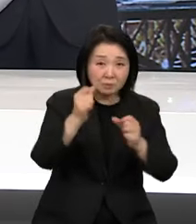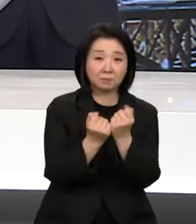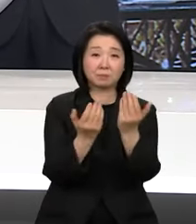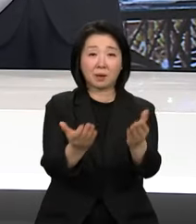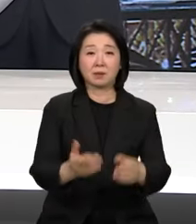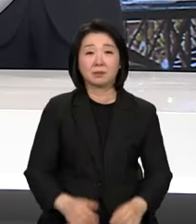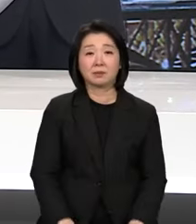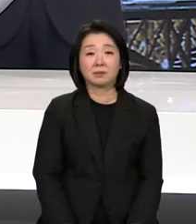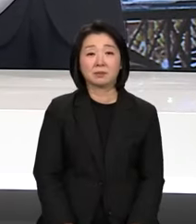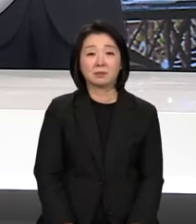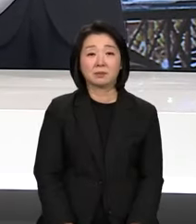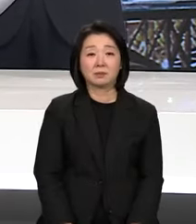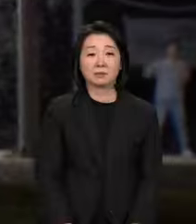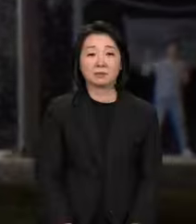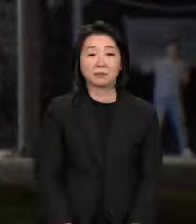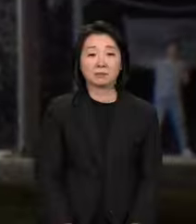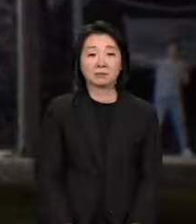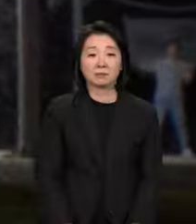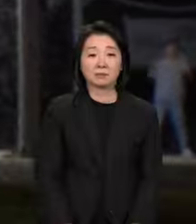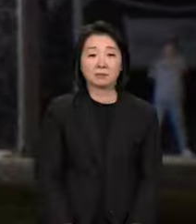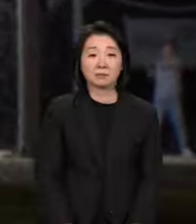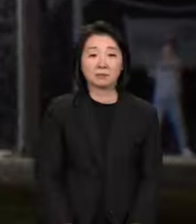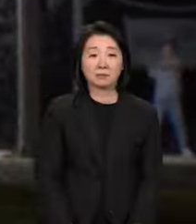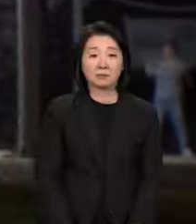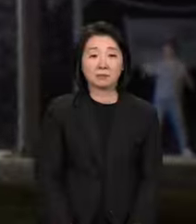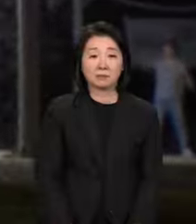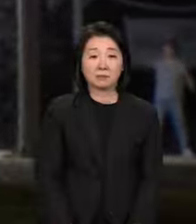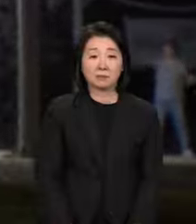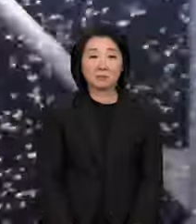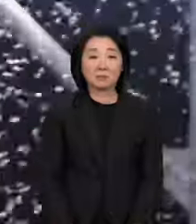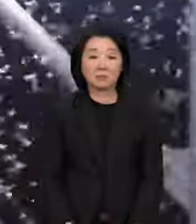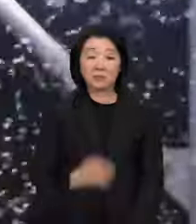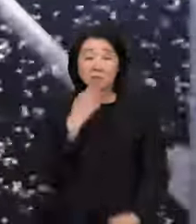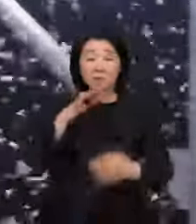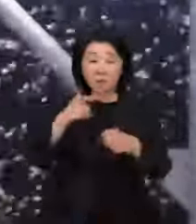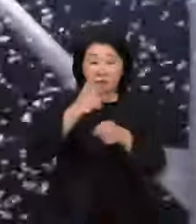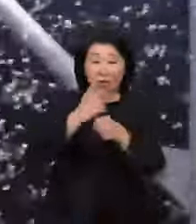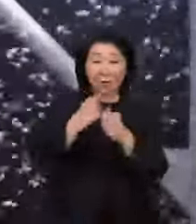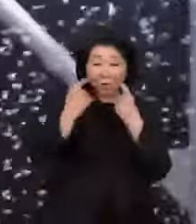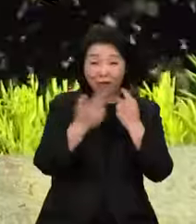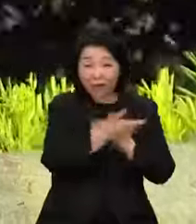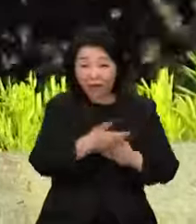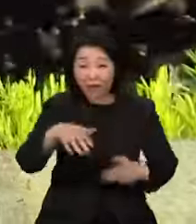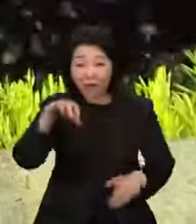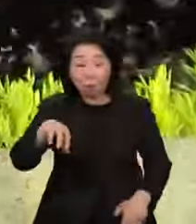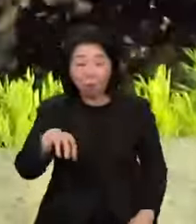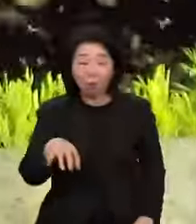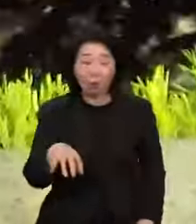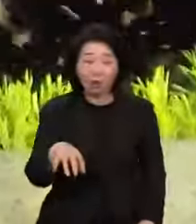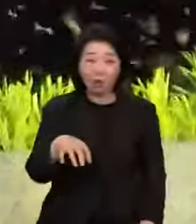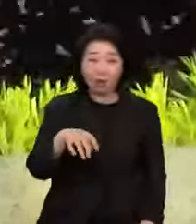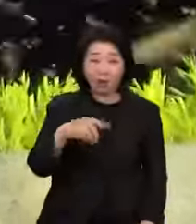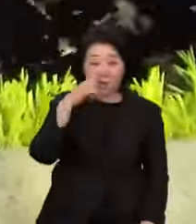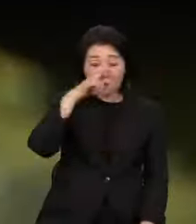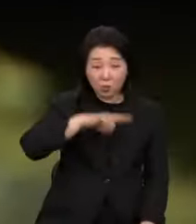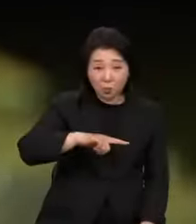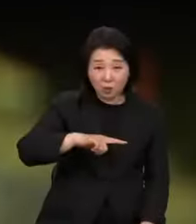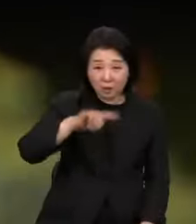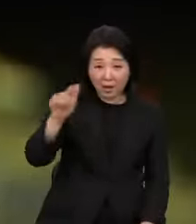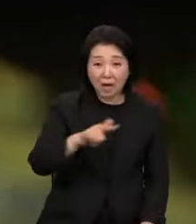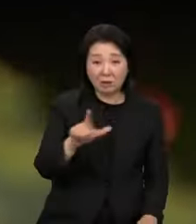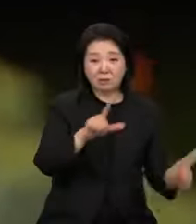기자가 취재했습니다 경기 남양주 한강입니다 대표적인 동양 하루살이 유충